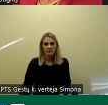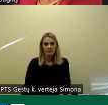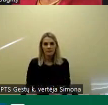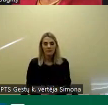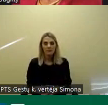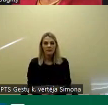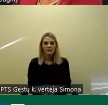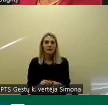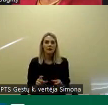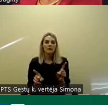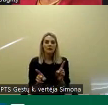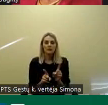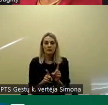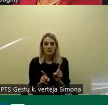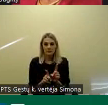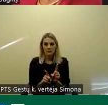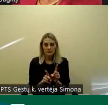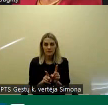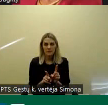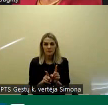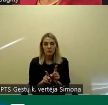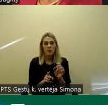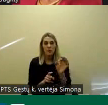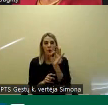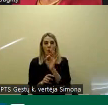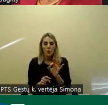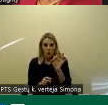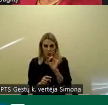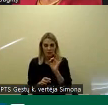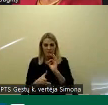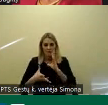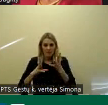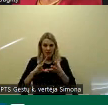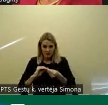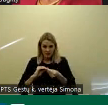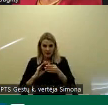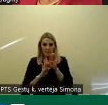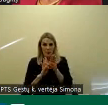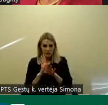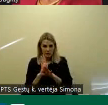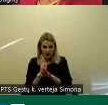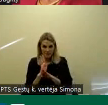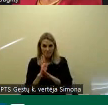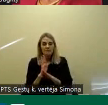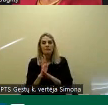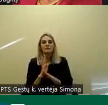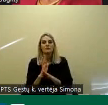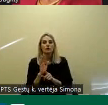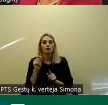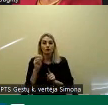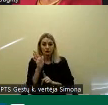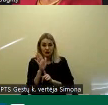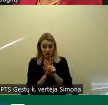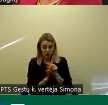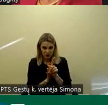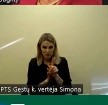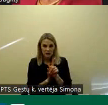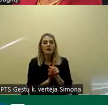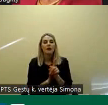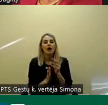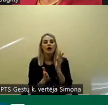Taip pat, kalbant apie bendrųjų programų įvadą, atskirai pabrėžta ir